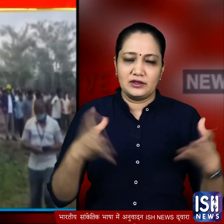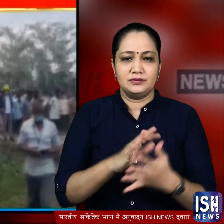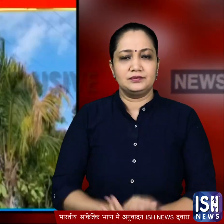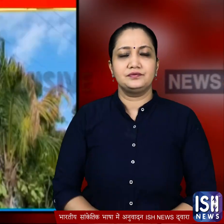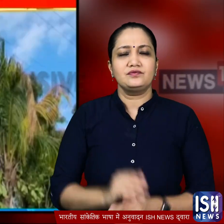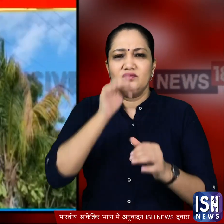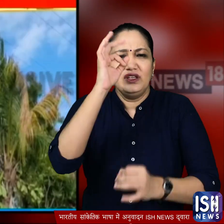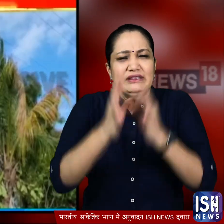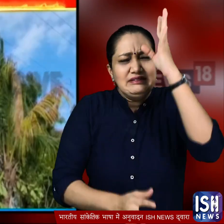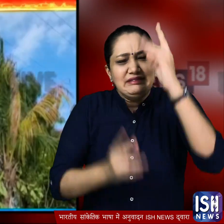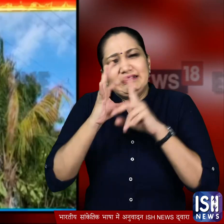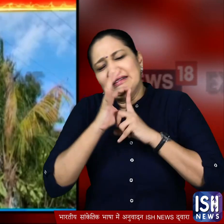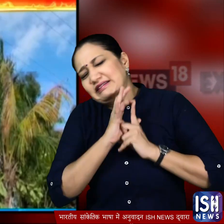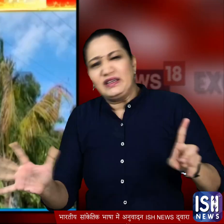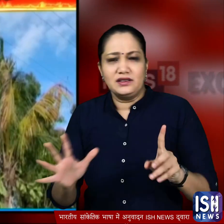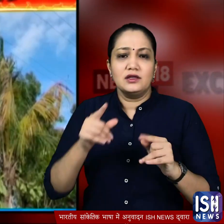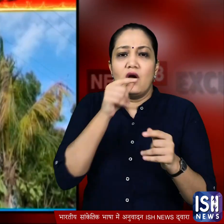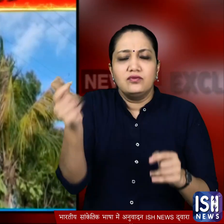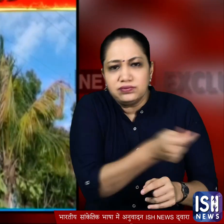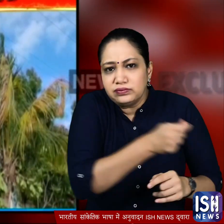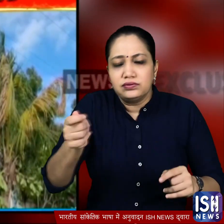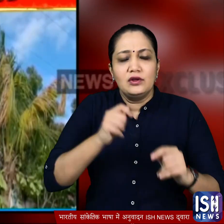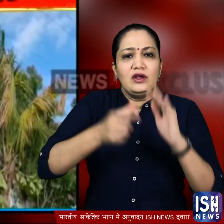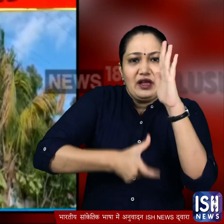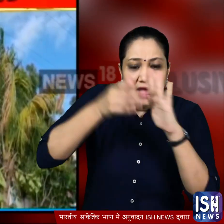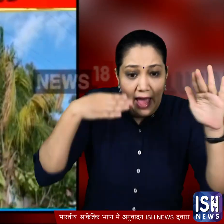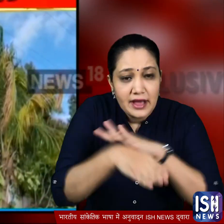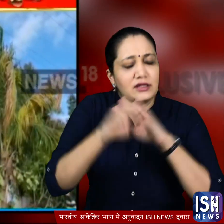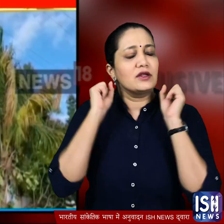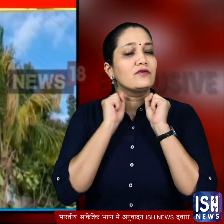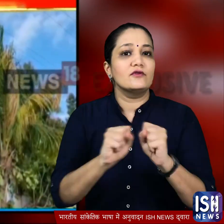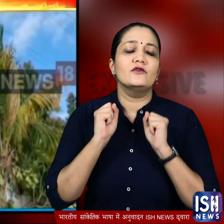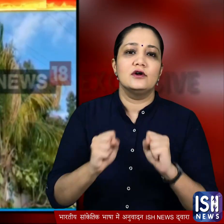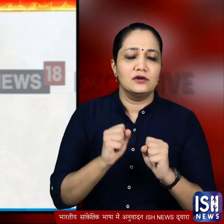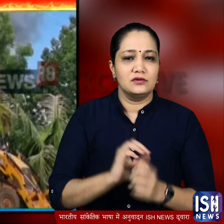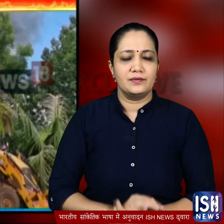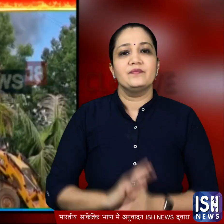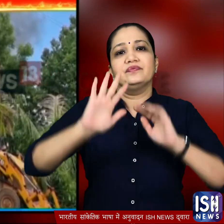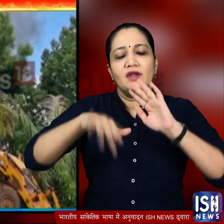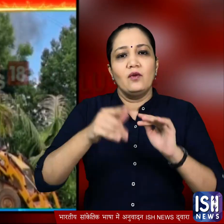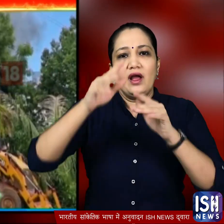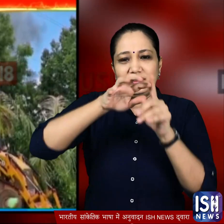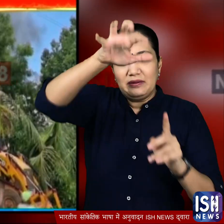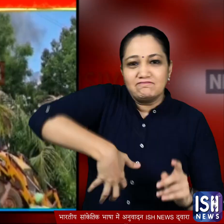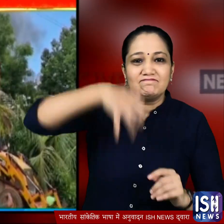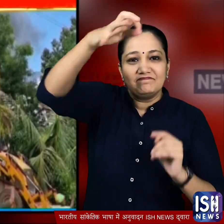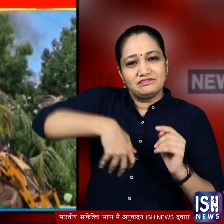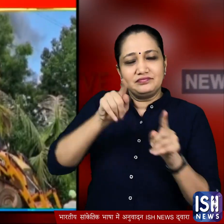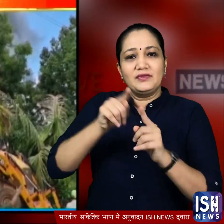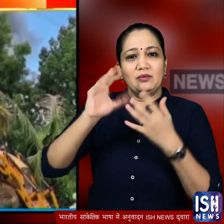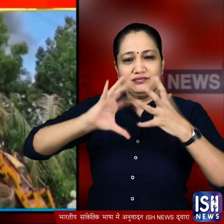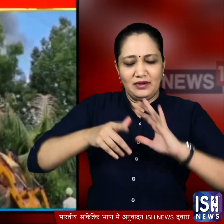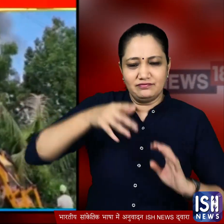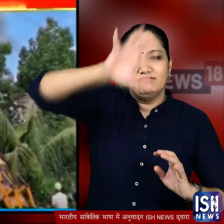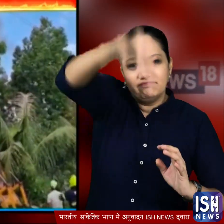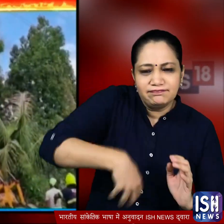शुरू किया गया। आग इतनी जबरदस्त थी कि दमकल कर्मियों के लिए इमारत के अंदर घुसना भी मुश्किल हो गया, जिसके बाद एक खुदाई करने वाली मशीन की